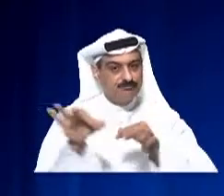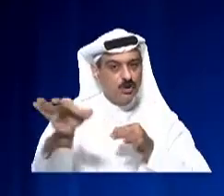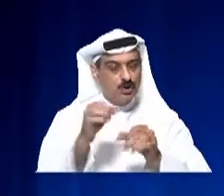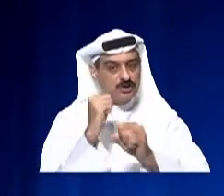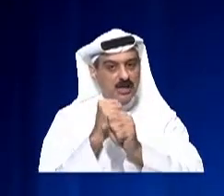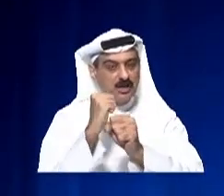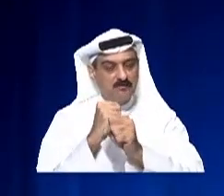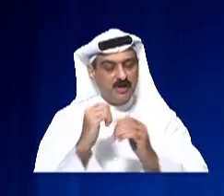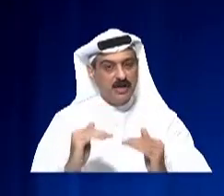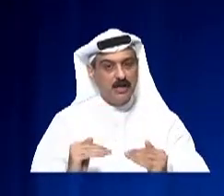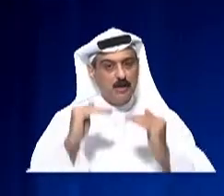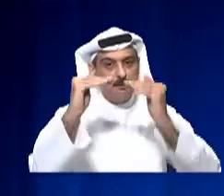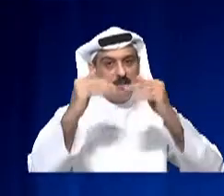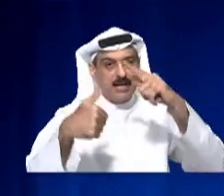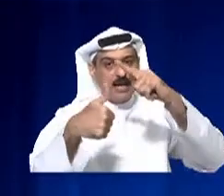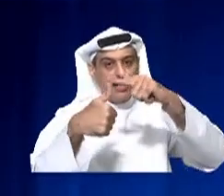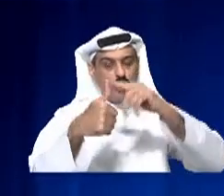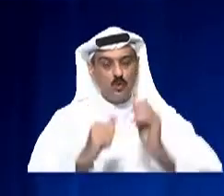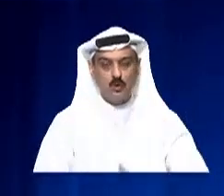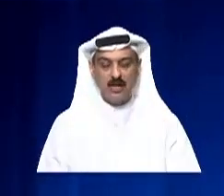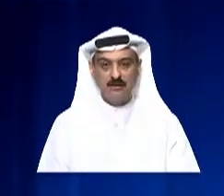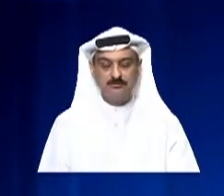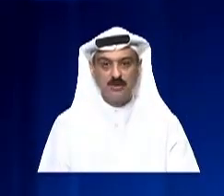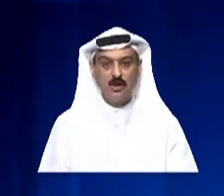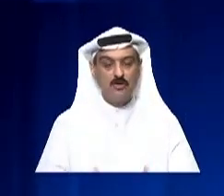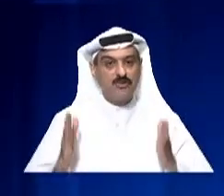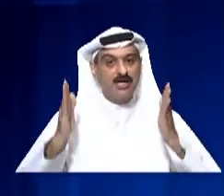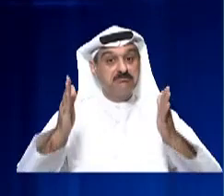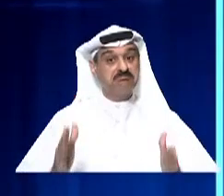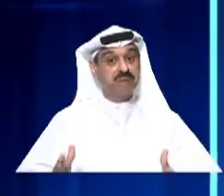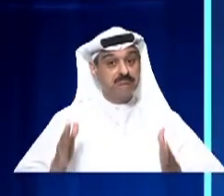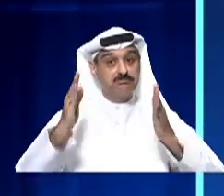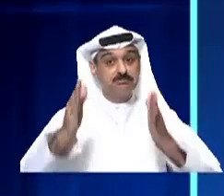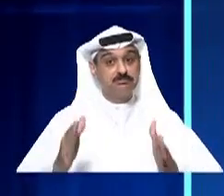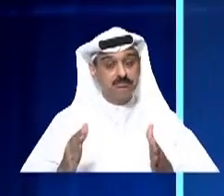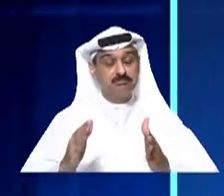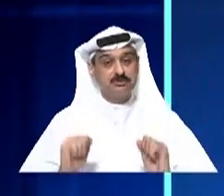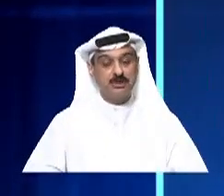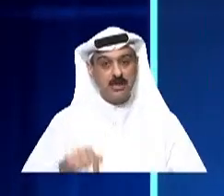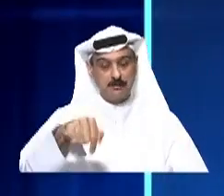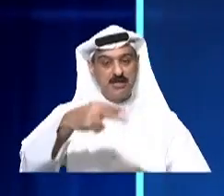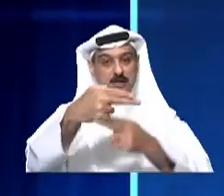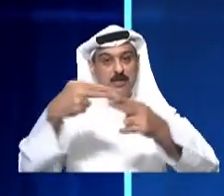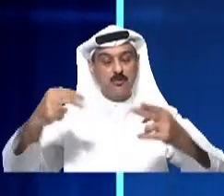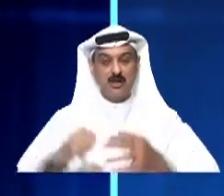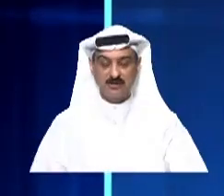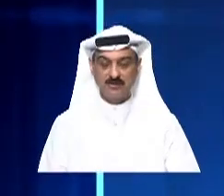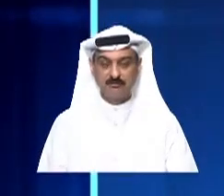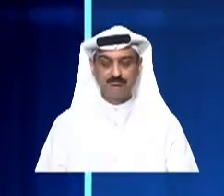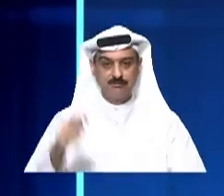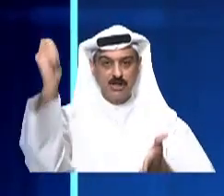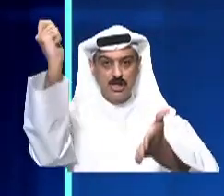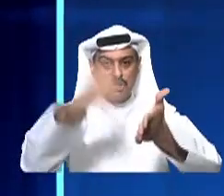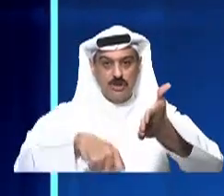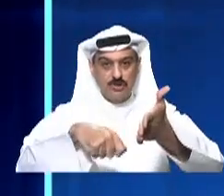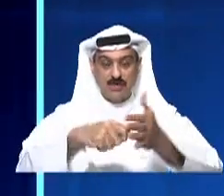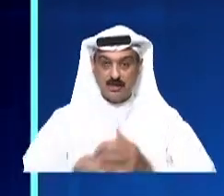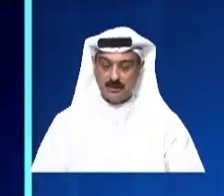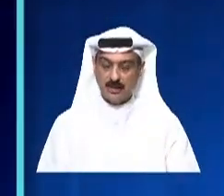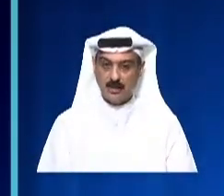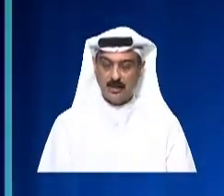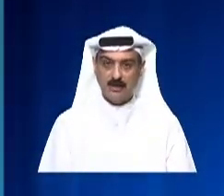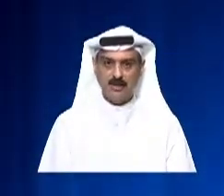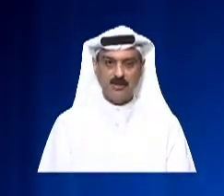المرحلة الأولى لمشروع شبكة سكك الحديد في دولة الكويت، الاتفاقية